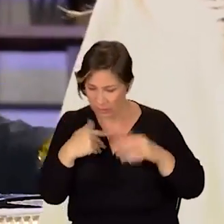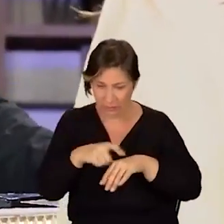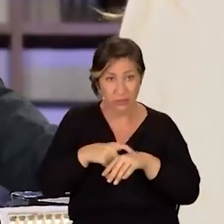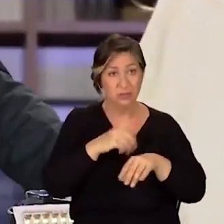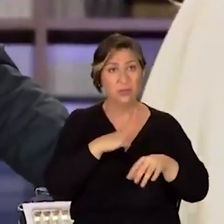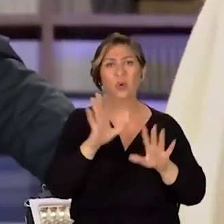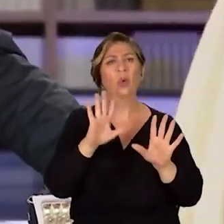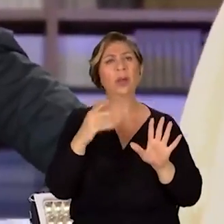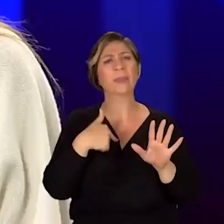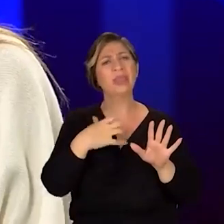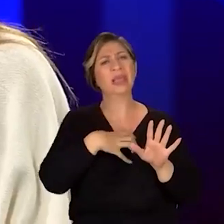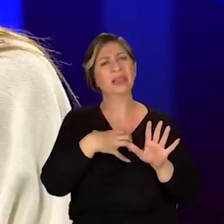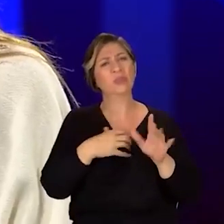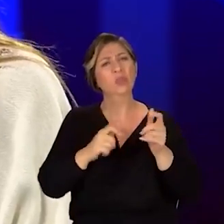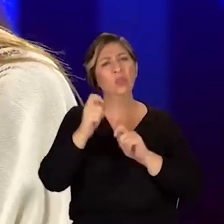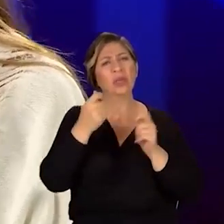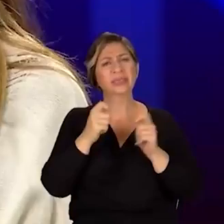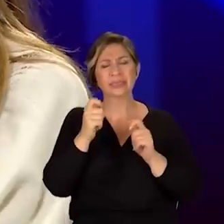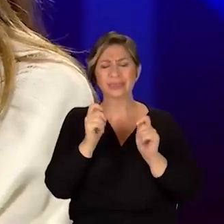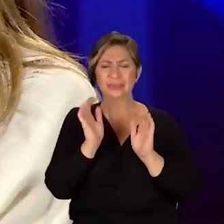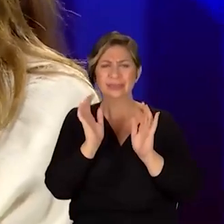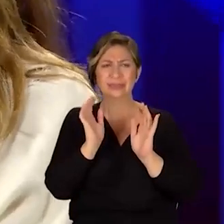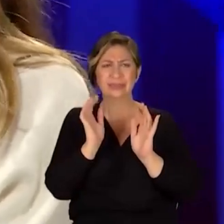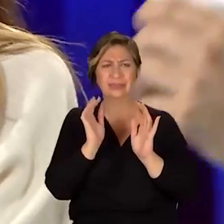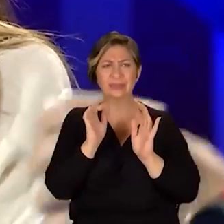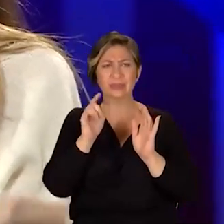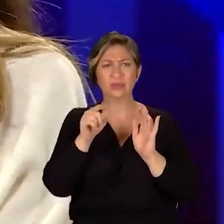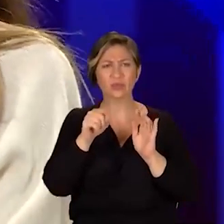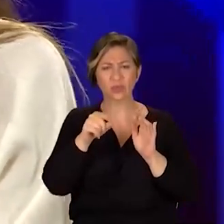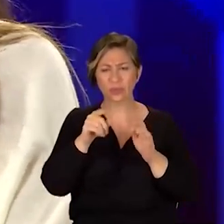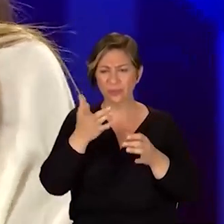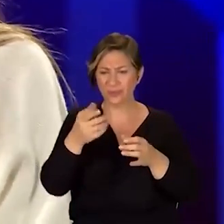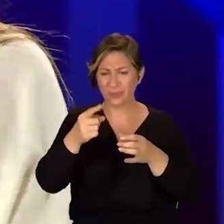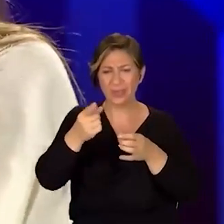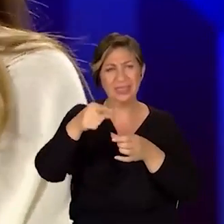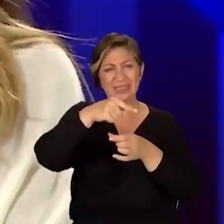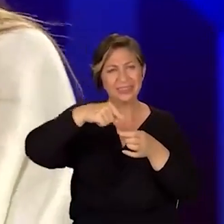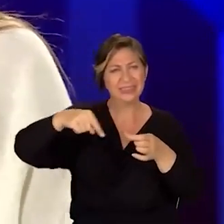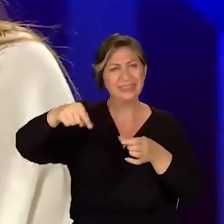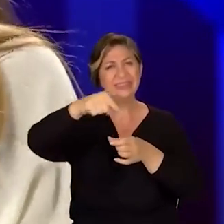benim kendi kullandığım bir iki tane sound exercise vardır. Bu kristallerle hani yapılan.